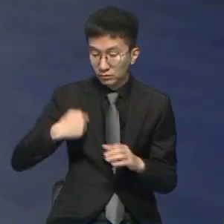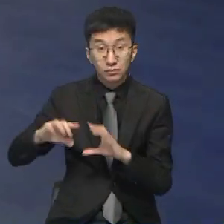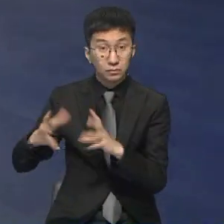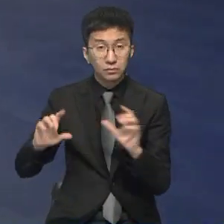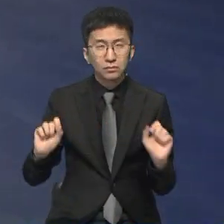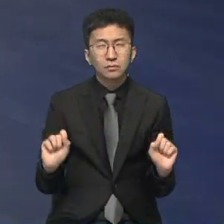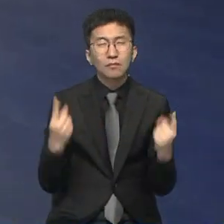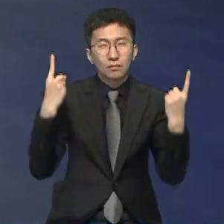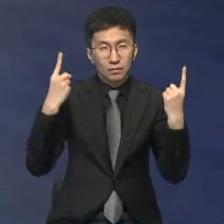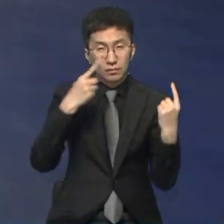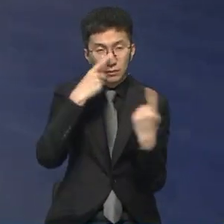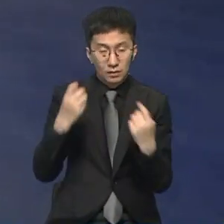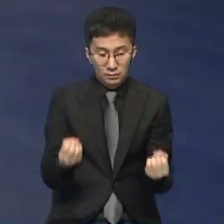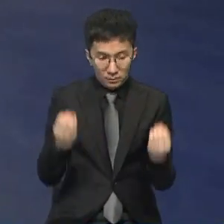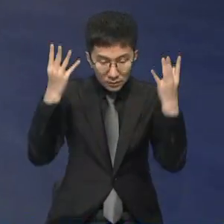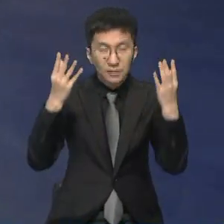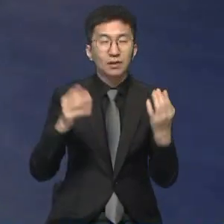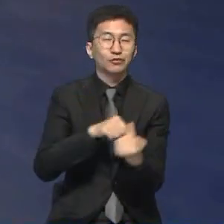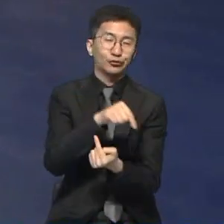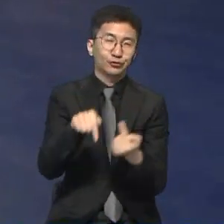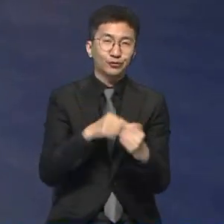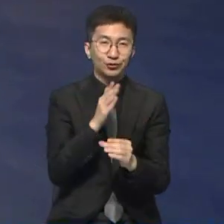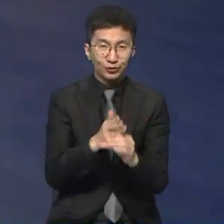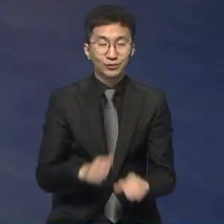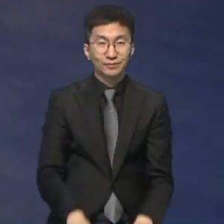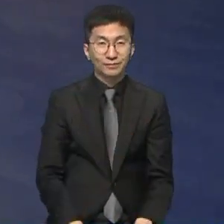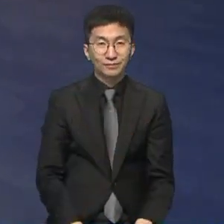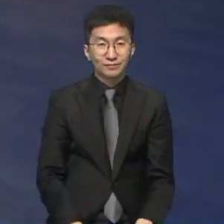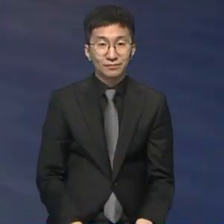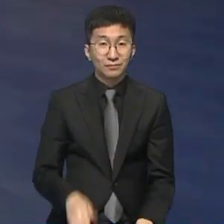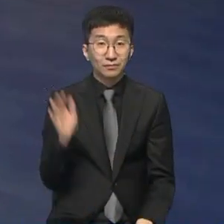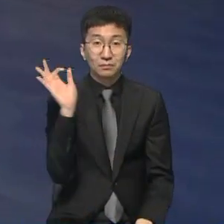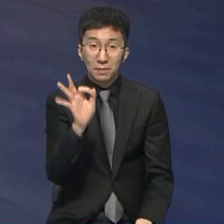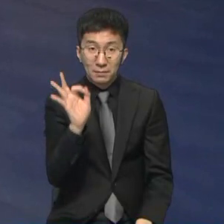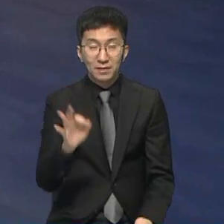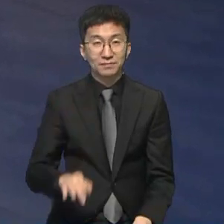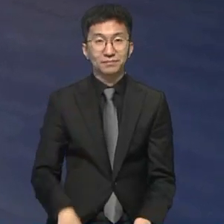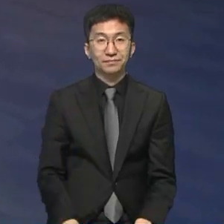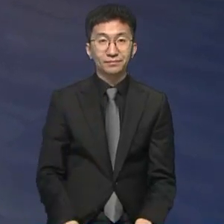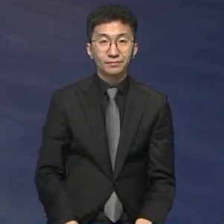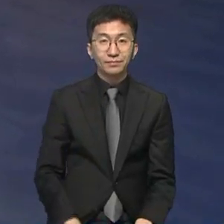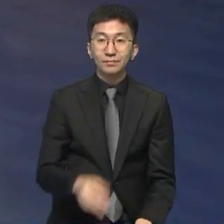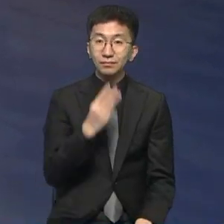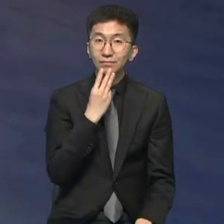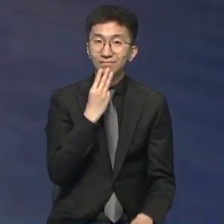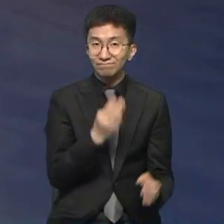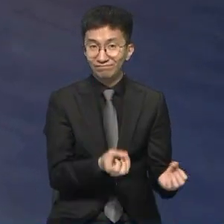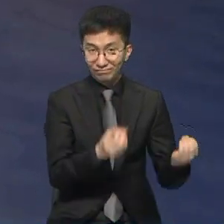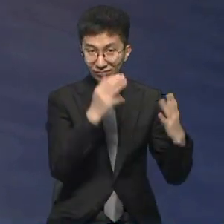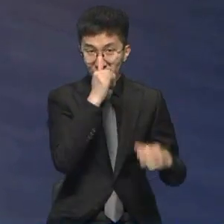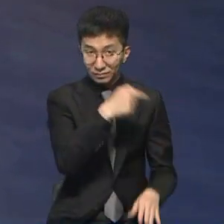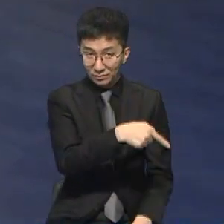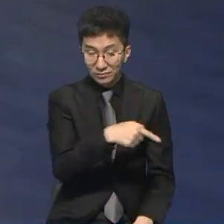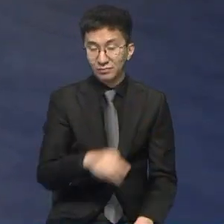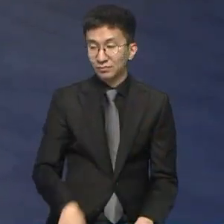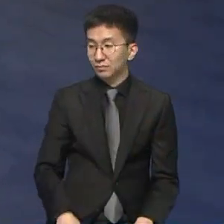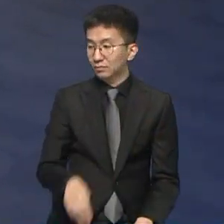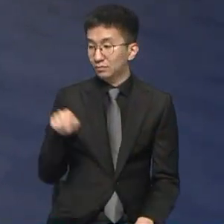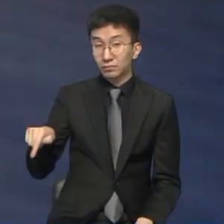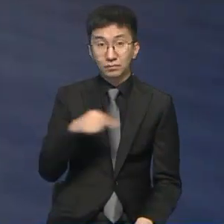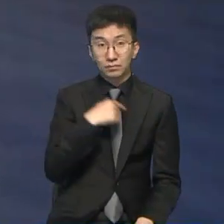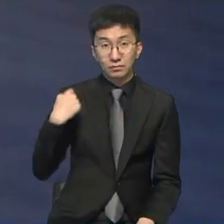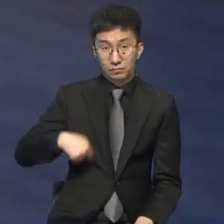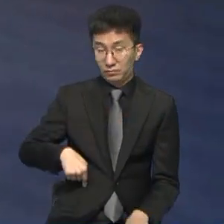중국에서 동시에 기념 행사가 진행되고 있습니다. 자, 지금 여러분 보시기 왼쪽이 이쪽이 서울 행사장의 모습이고